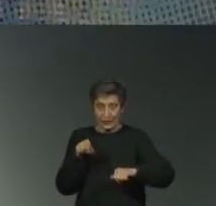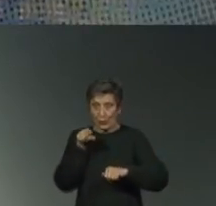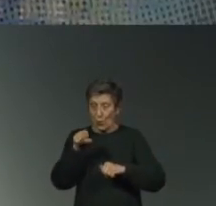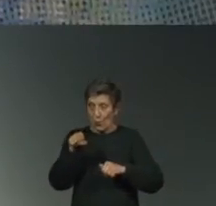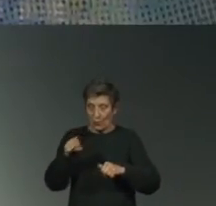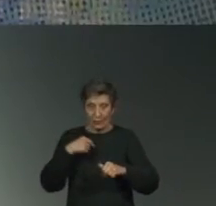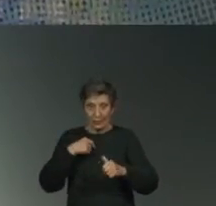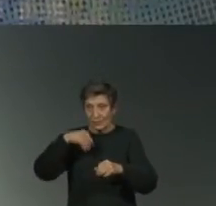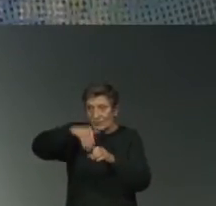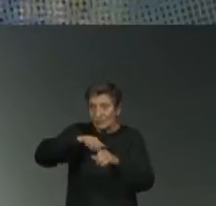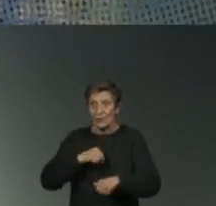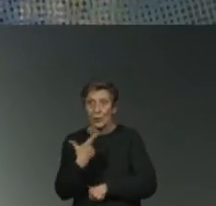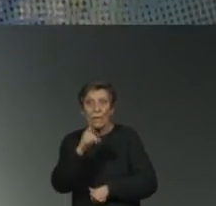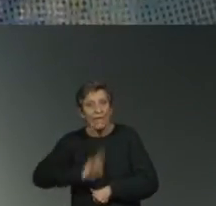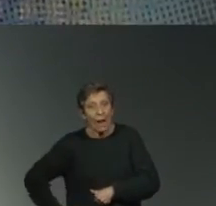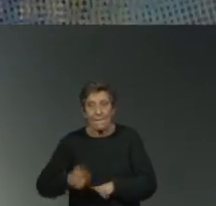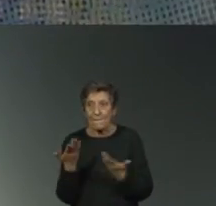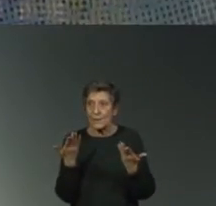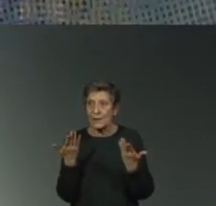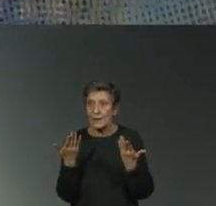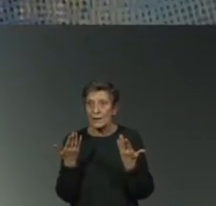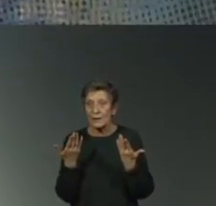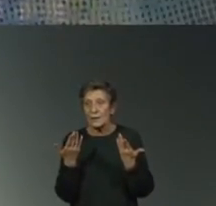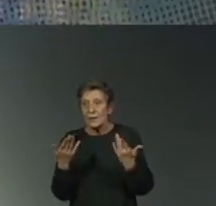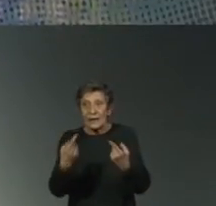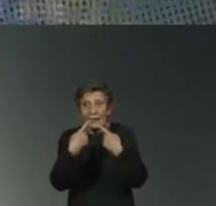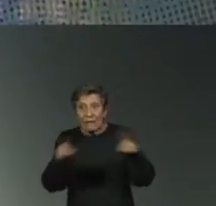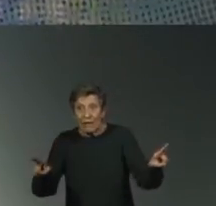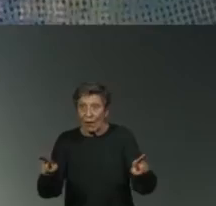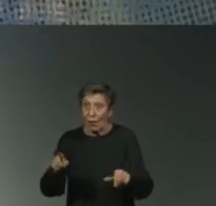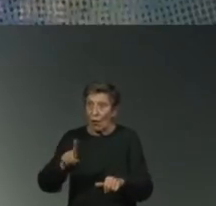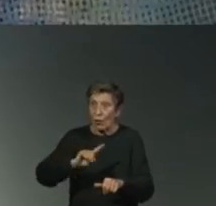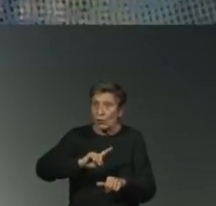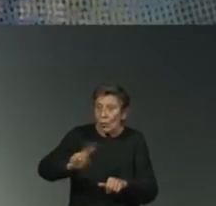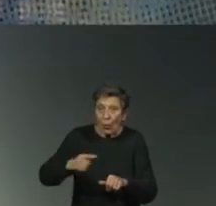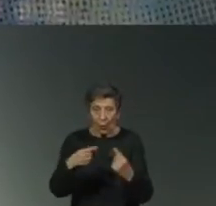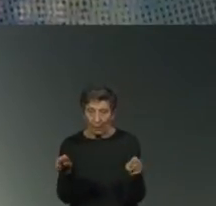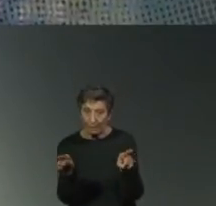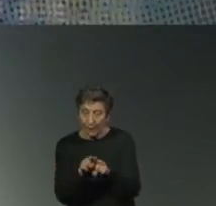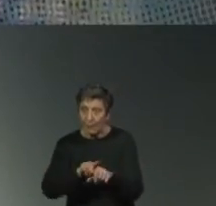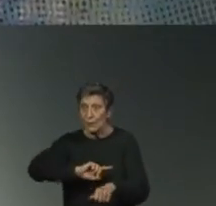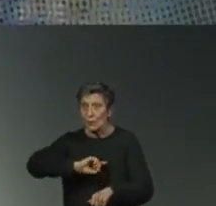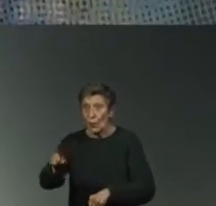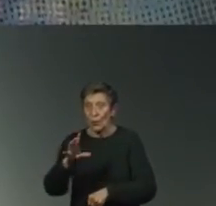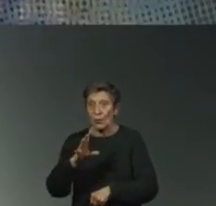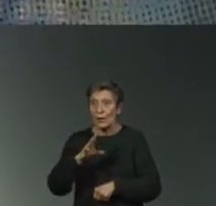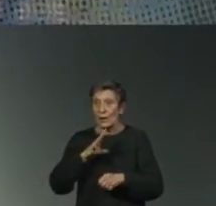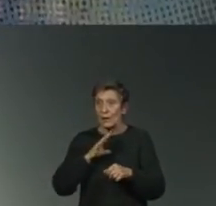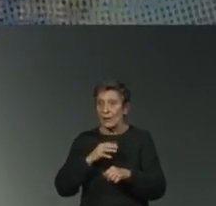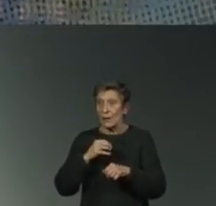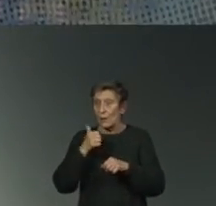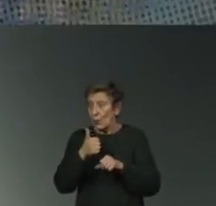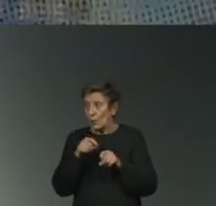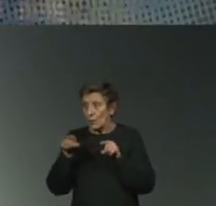deux femmes qui sont ni tout à fait différentes, ni tout à fait les mêmes, l'une dérivant de l'autre,